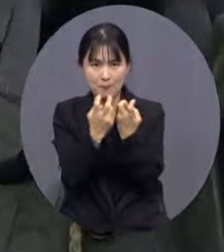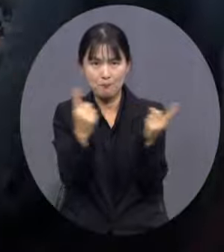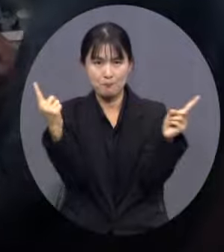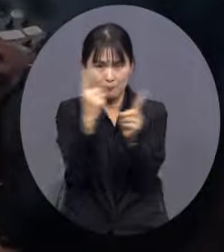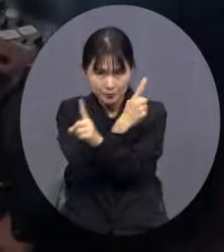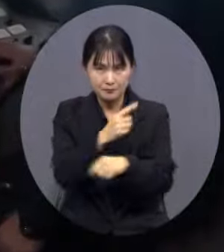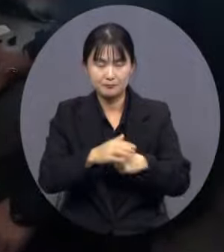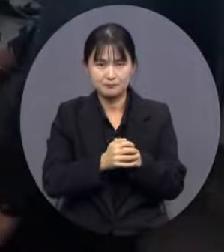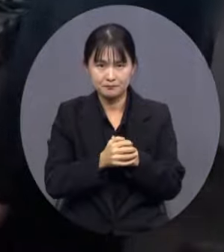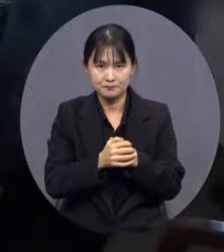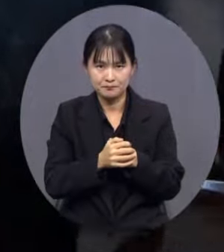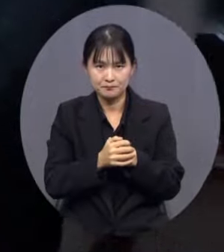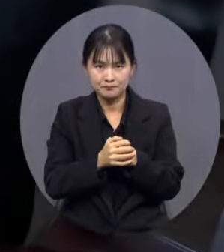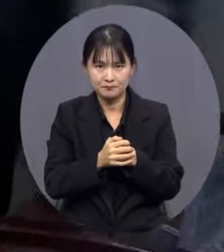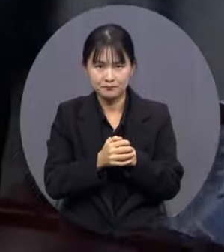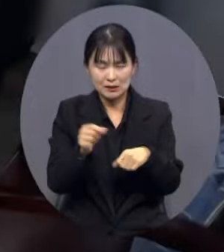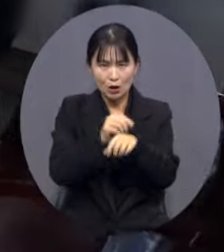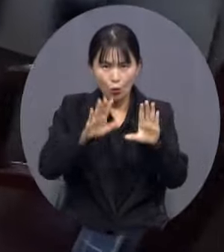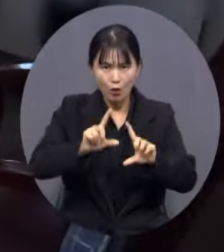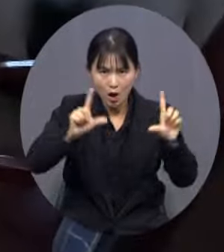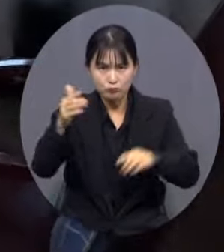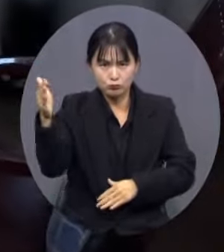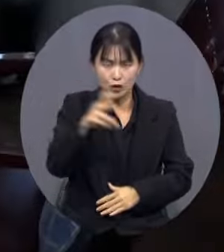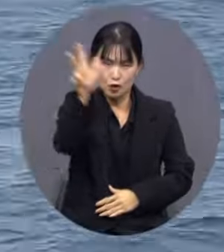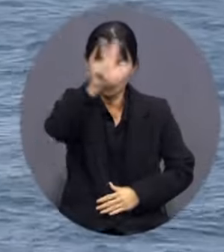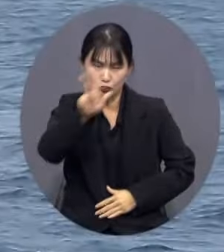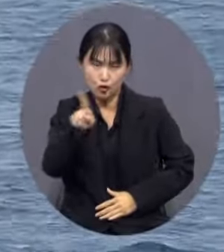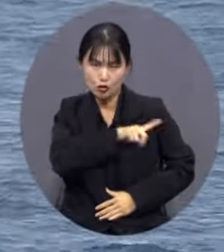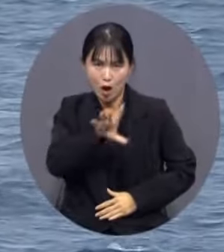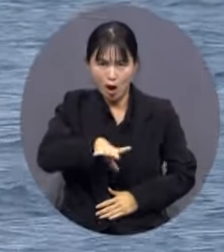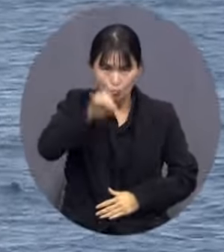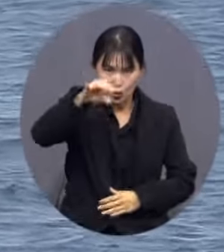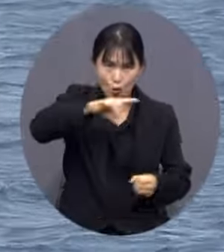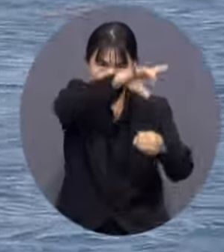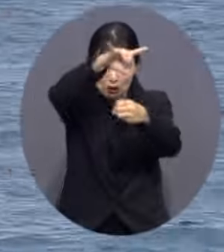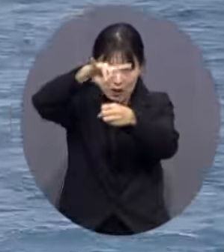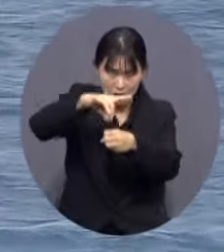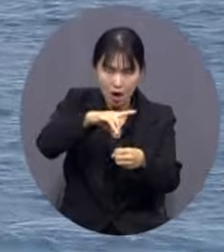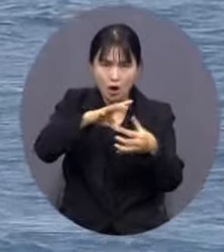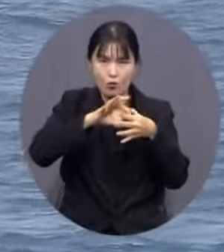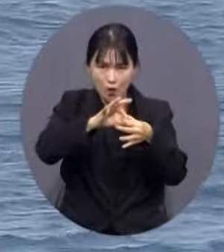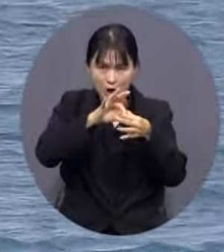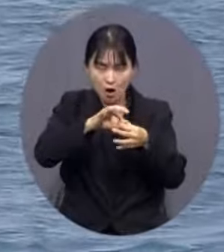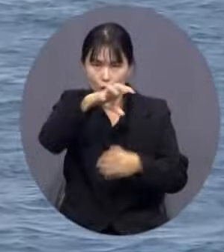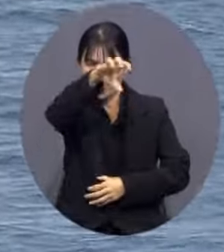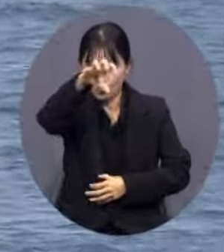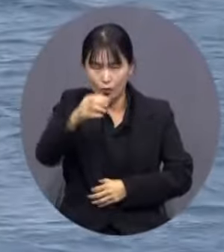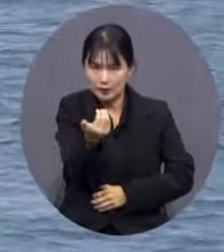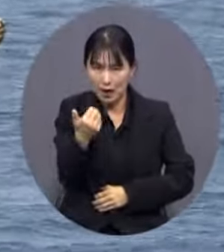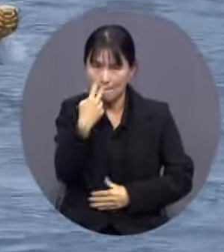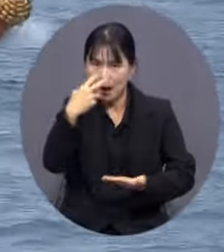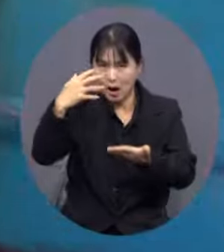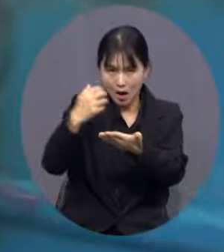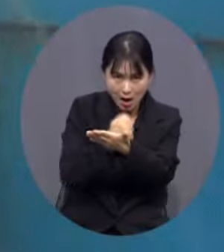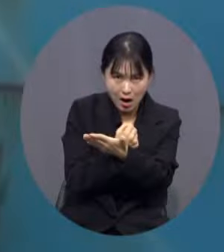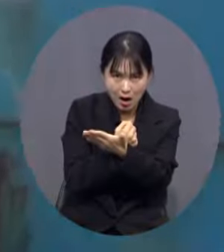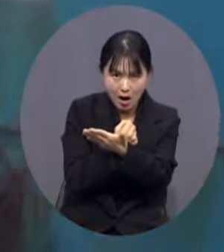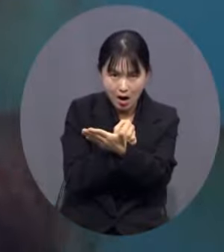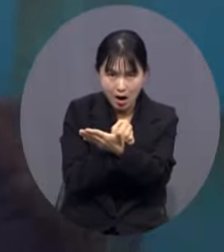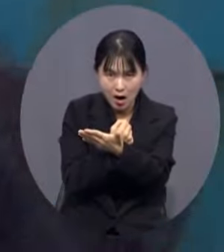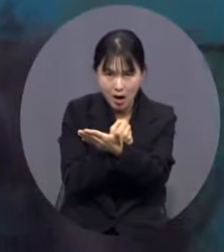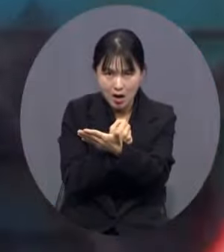변경했습니다. 특히 올해부터는 전국 최초로 위성 정보를 활용해 중국 어선의 위치를 사전에 파악하고 있는데